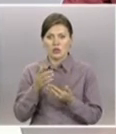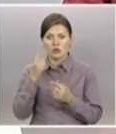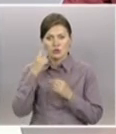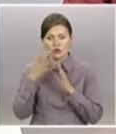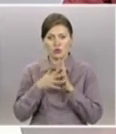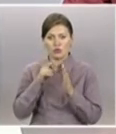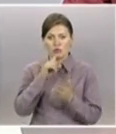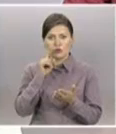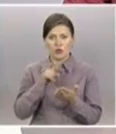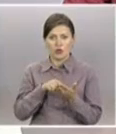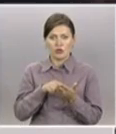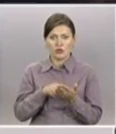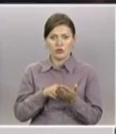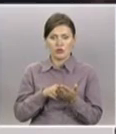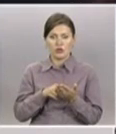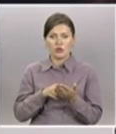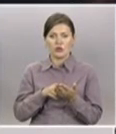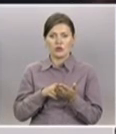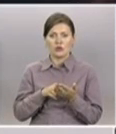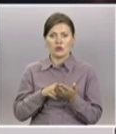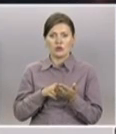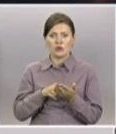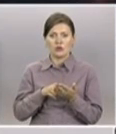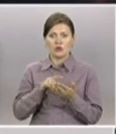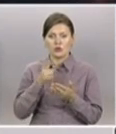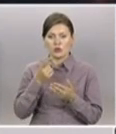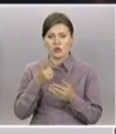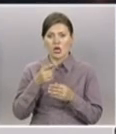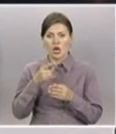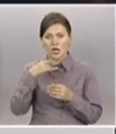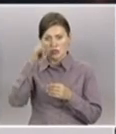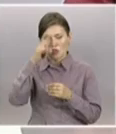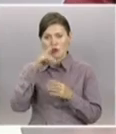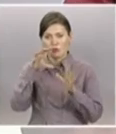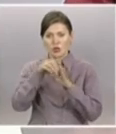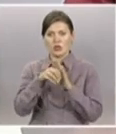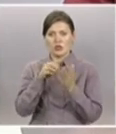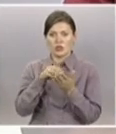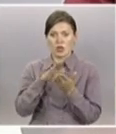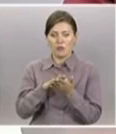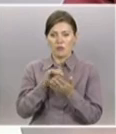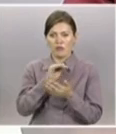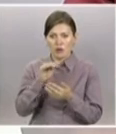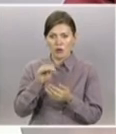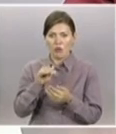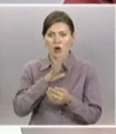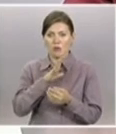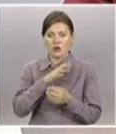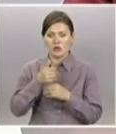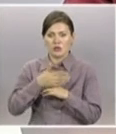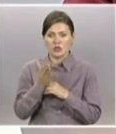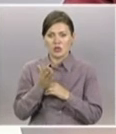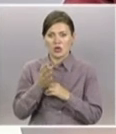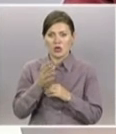отырмын сұрағыңызды. Жоқ, неге иә кіріп кетіп отыр деп отырмын, енді ол тіркеледі, бірақ ресми түрде тіркелгенмен сыртын басқа